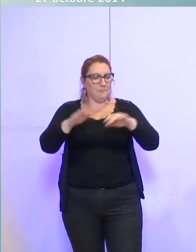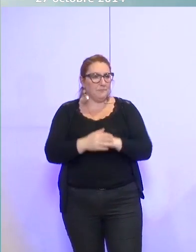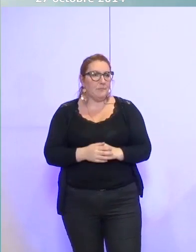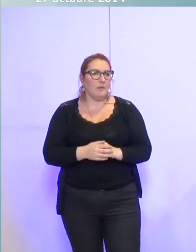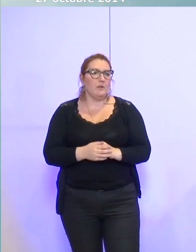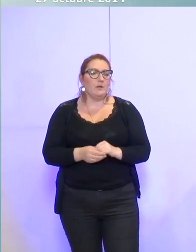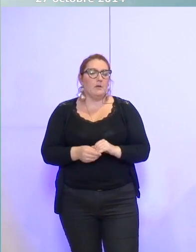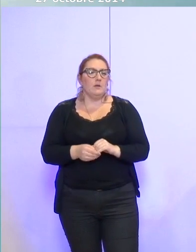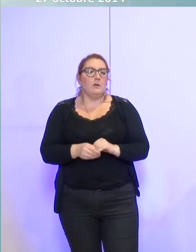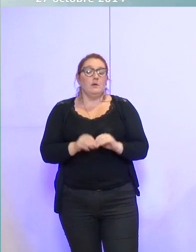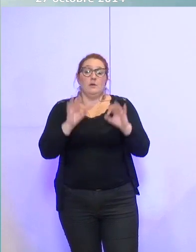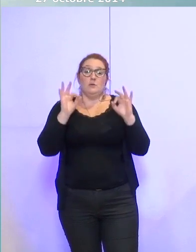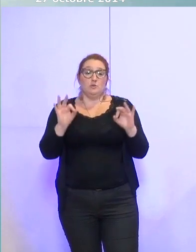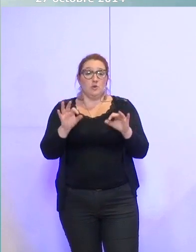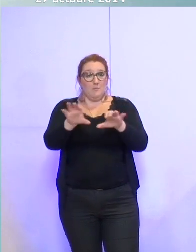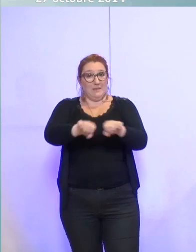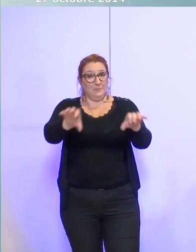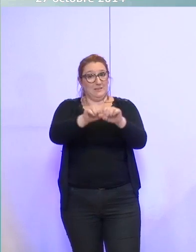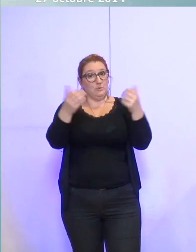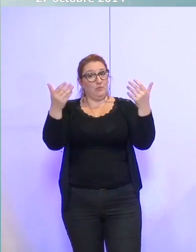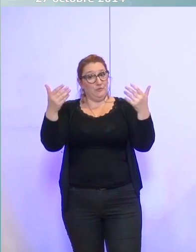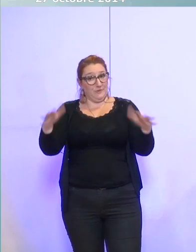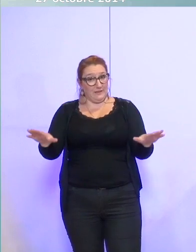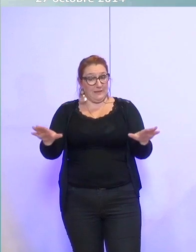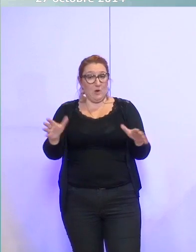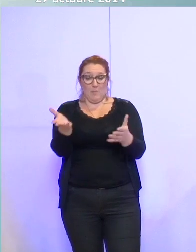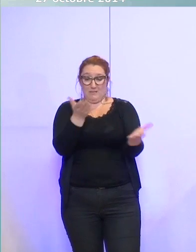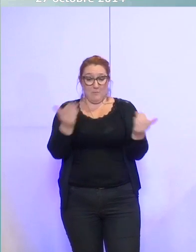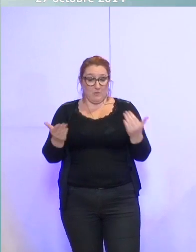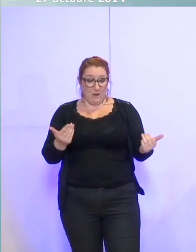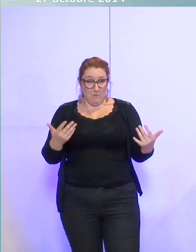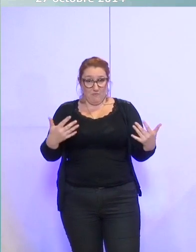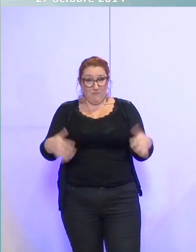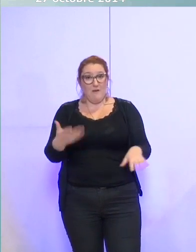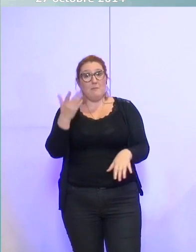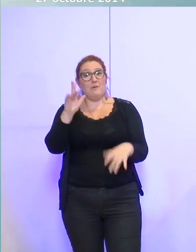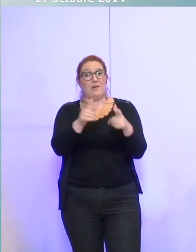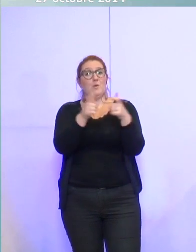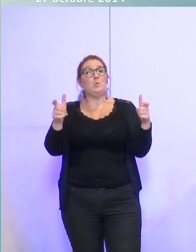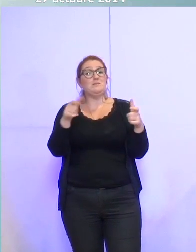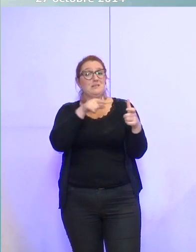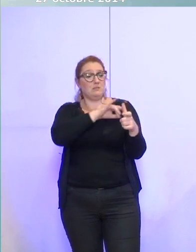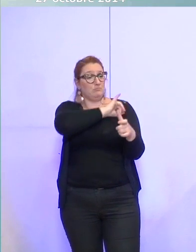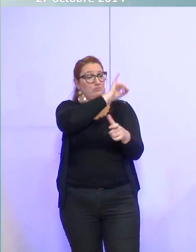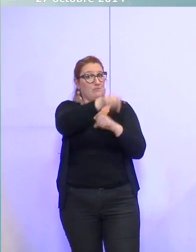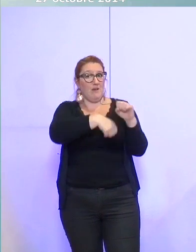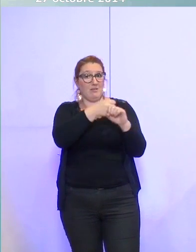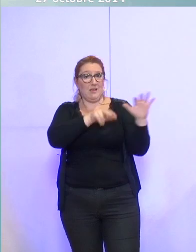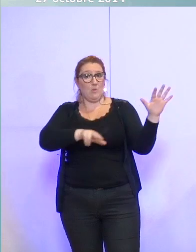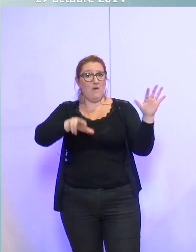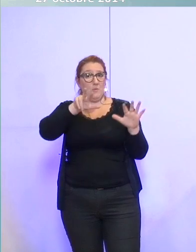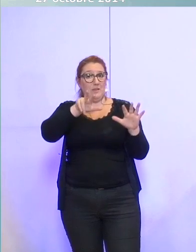fin de démantèlement. Mais l'usine a été utilisée jusqu'en 1988 et a été déclassée en